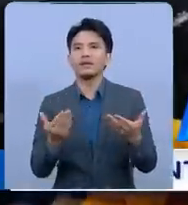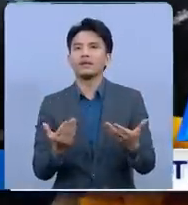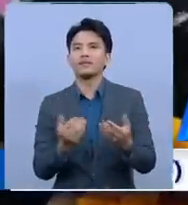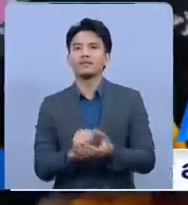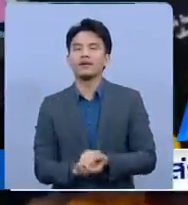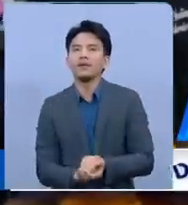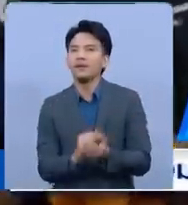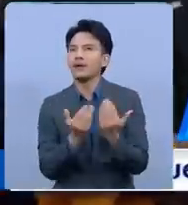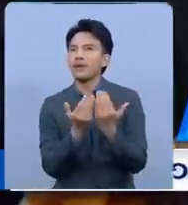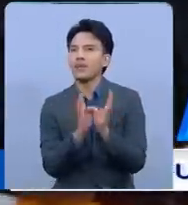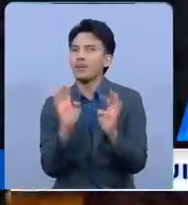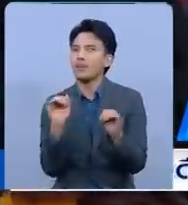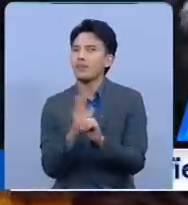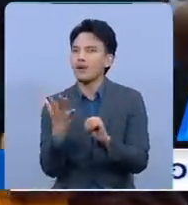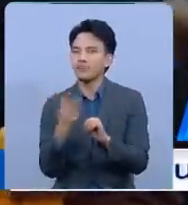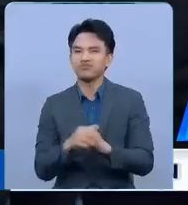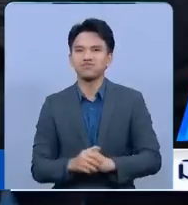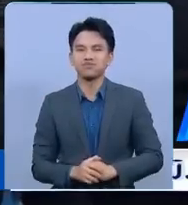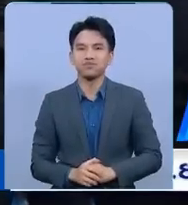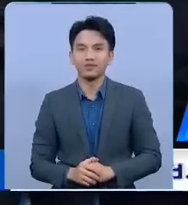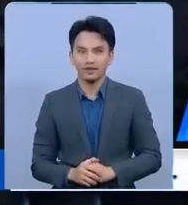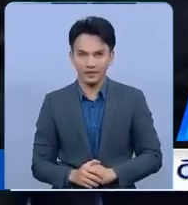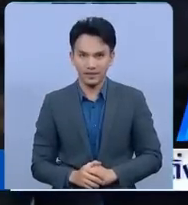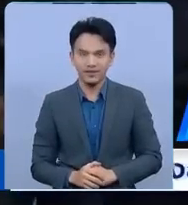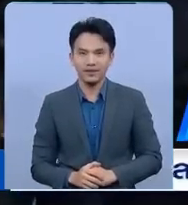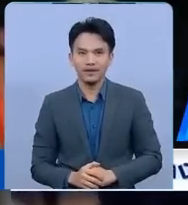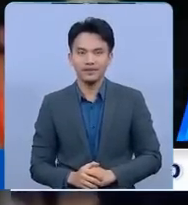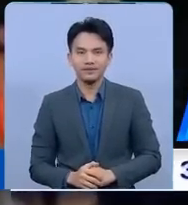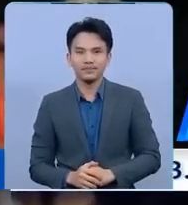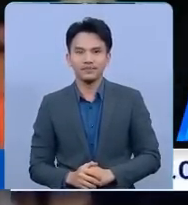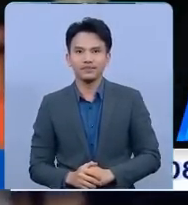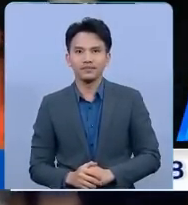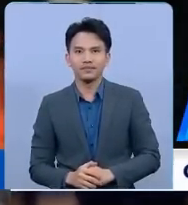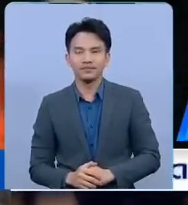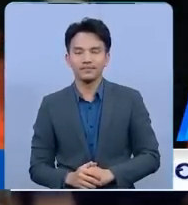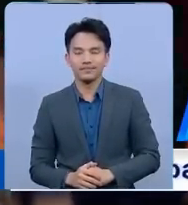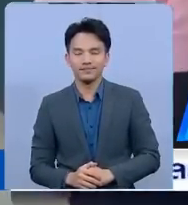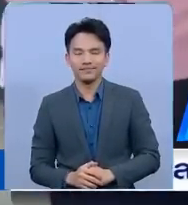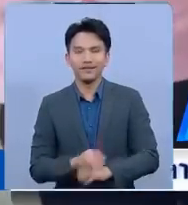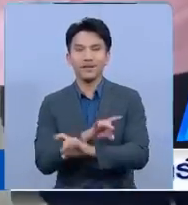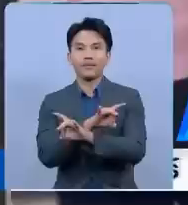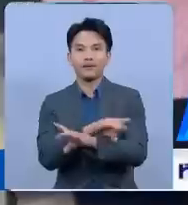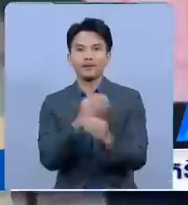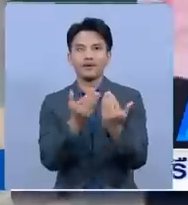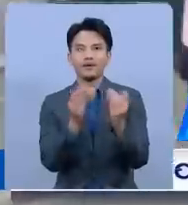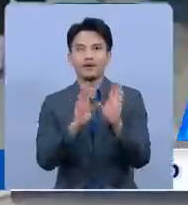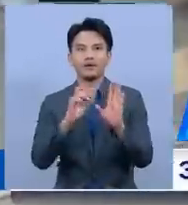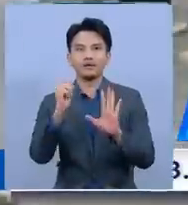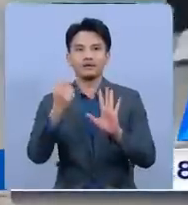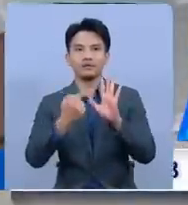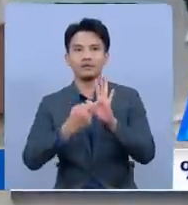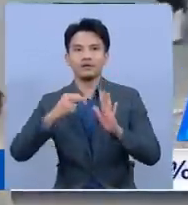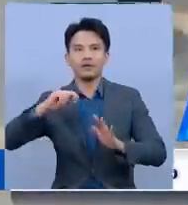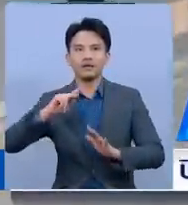ายกตระกูลเหมือนบ้านใหญ่ในจังหวัดอื่นเขา เสียแม่สิทธิชัยนะปิดท้ายที่จังหวัดเพชรบุรีตระกูลอังกินันทำงาน